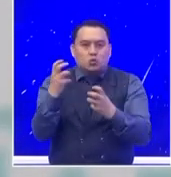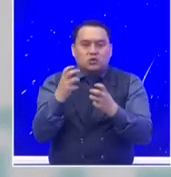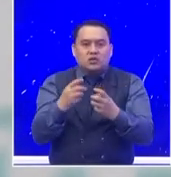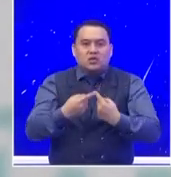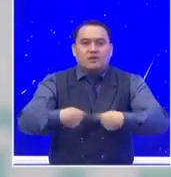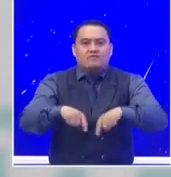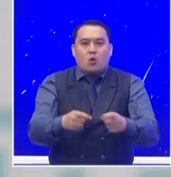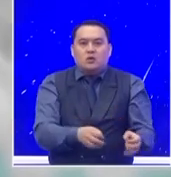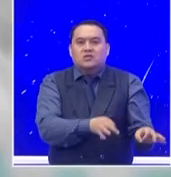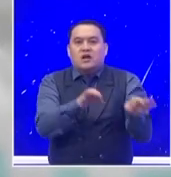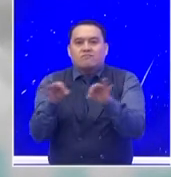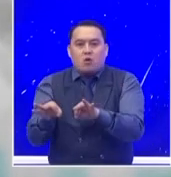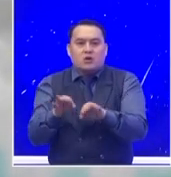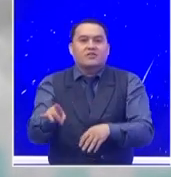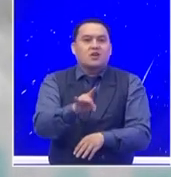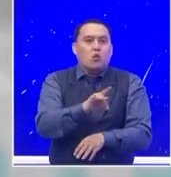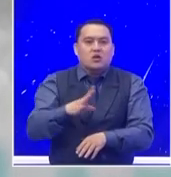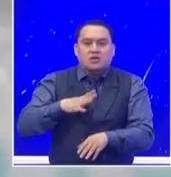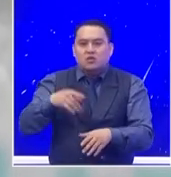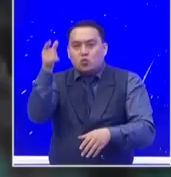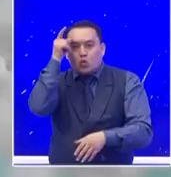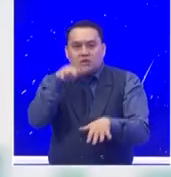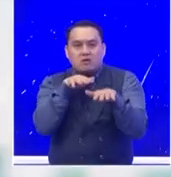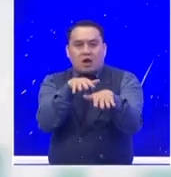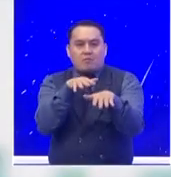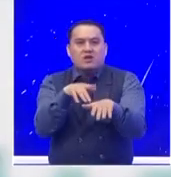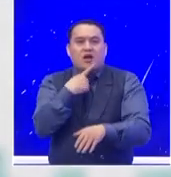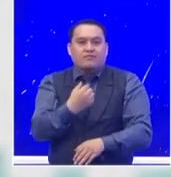эскалации конфликта в регионе. Нападение на турецкие войска